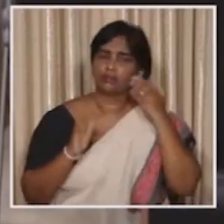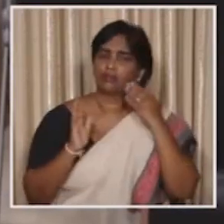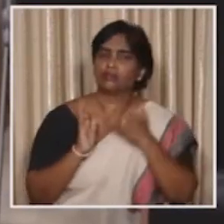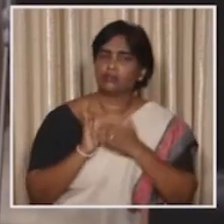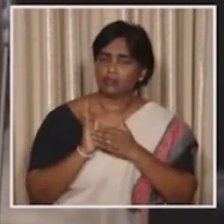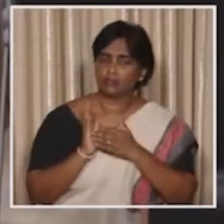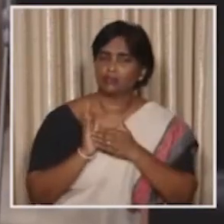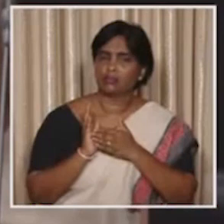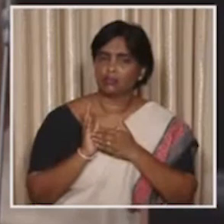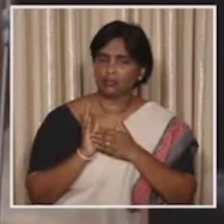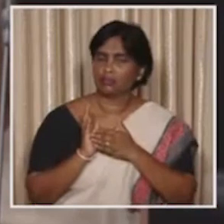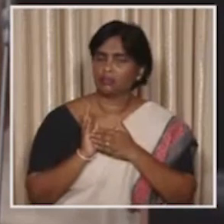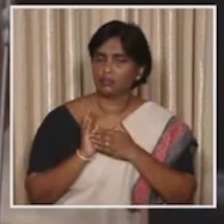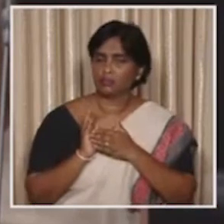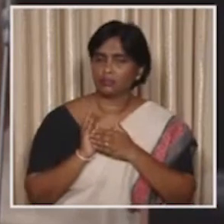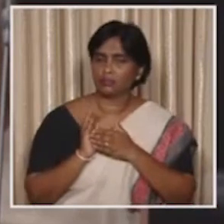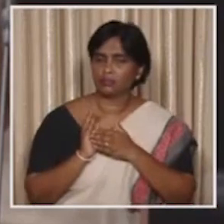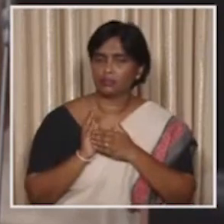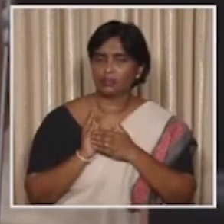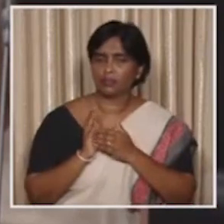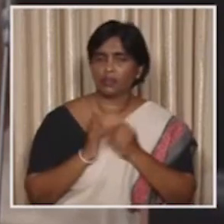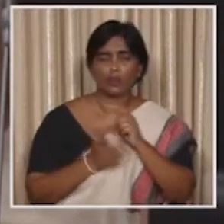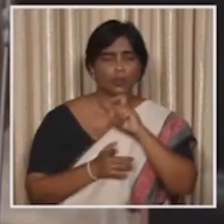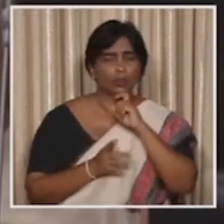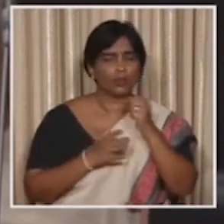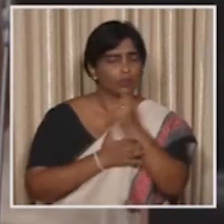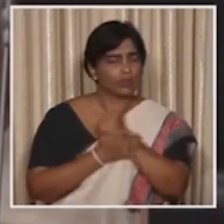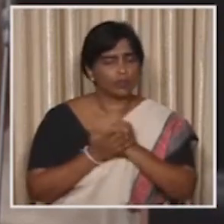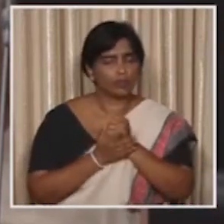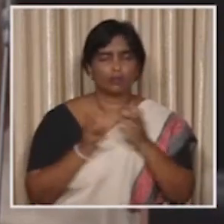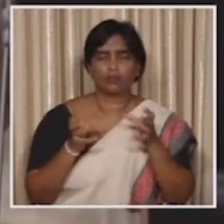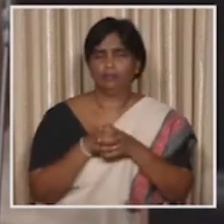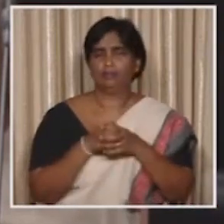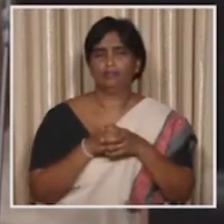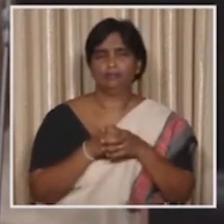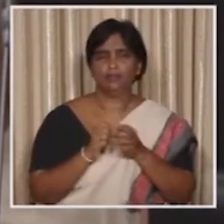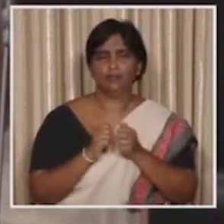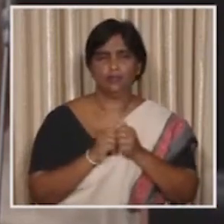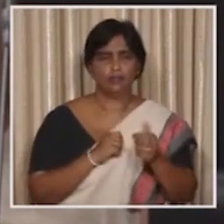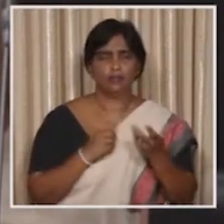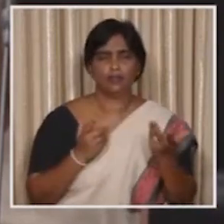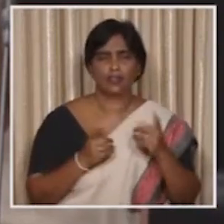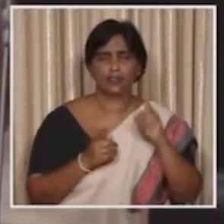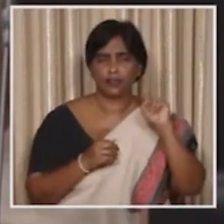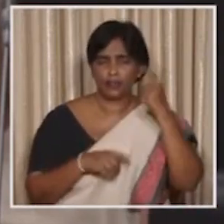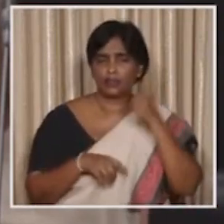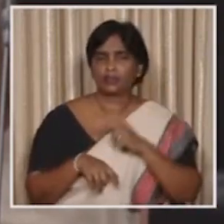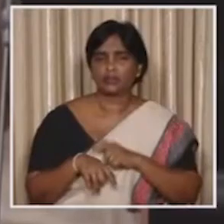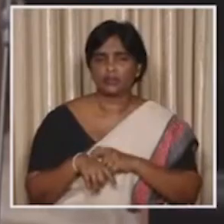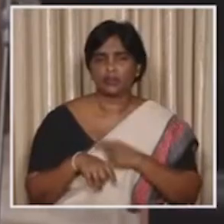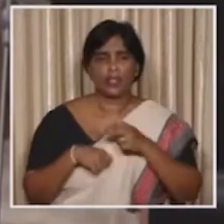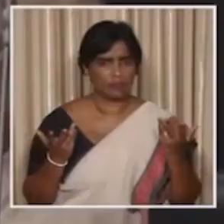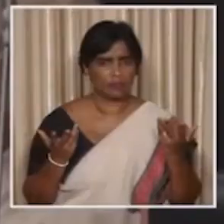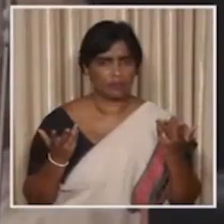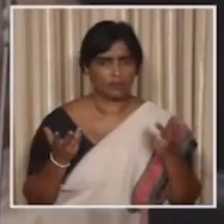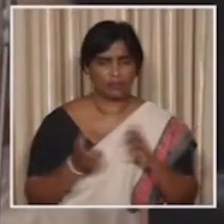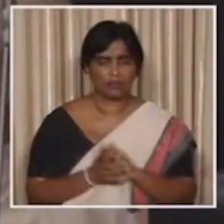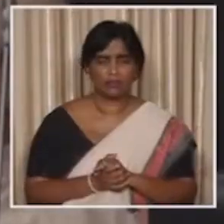කරගමු. දැන් මුළු අධිකරණයම හිර වෙලා මේකේ. පළවෙනි වතාවට කිසිම හේතුවක්